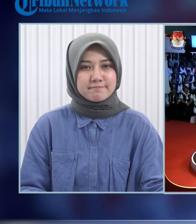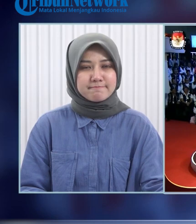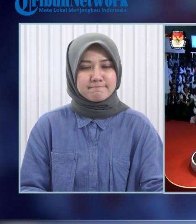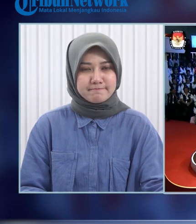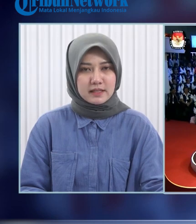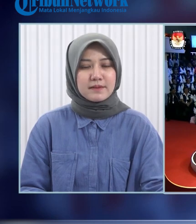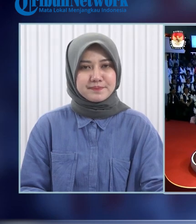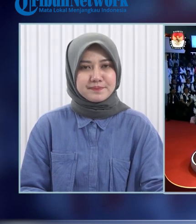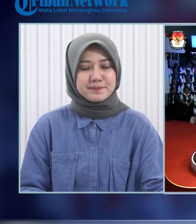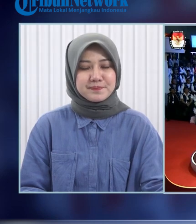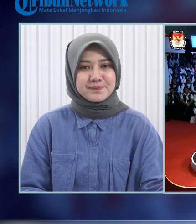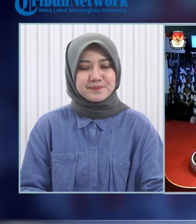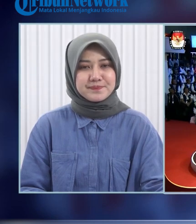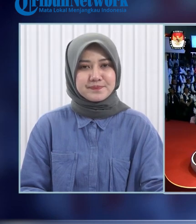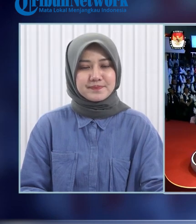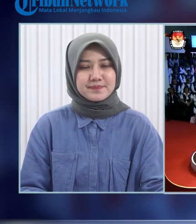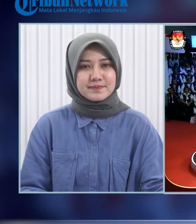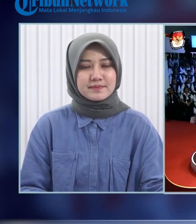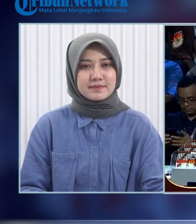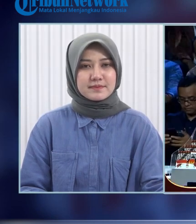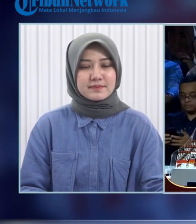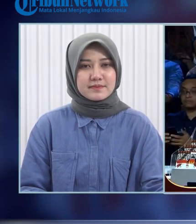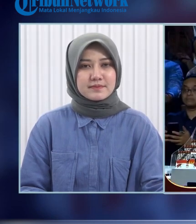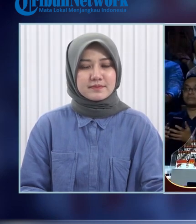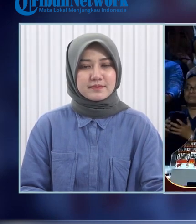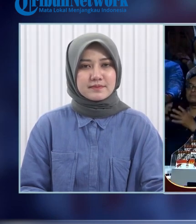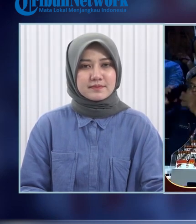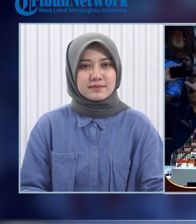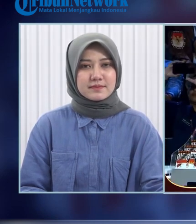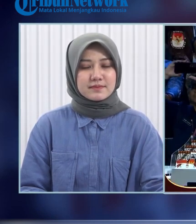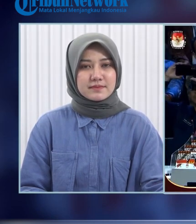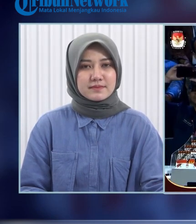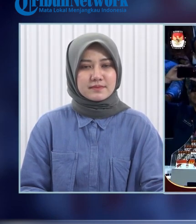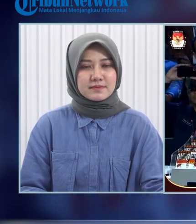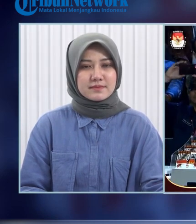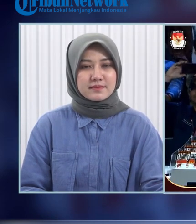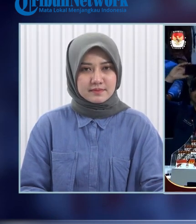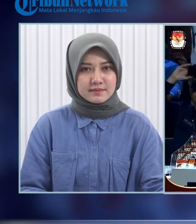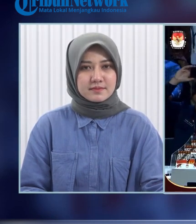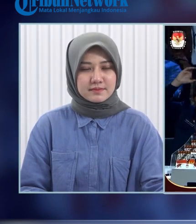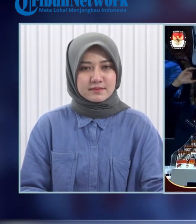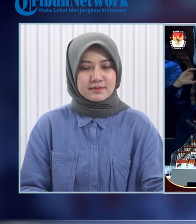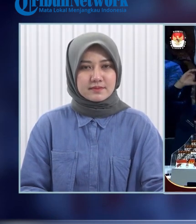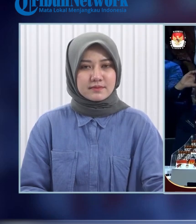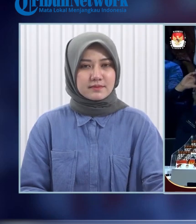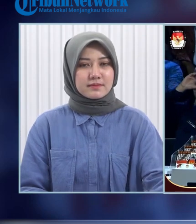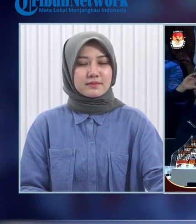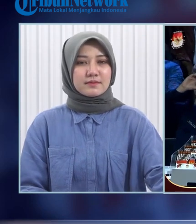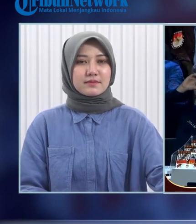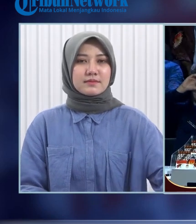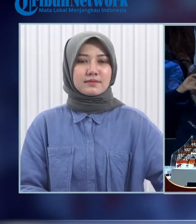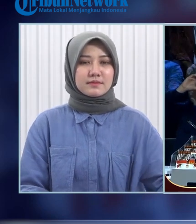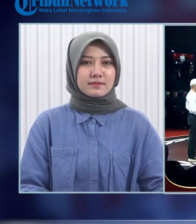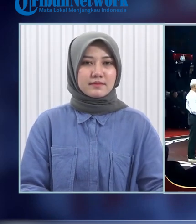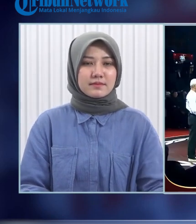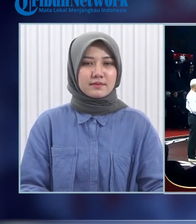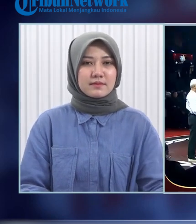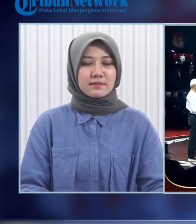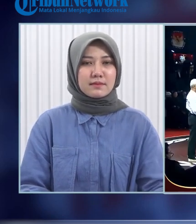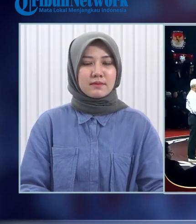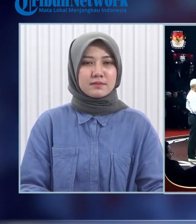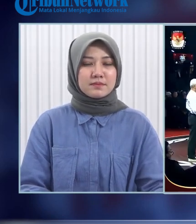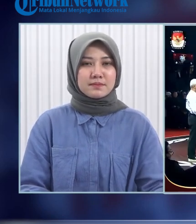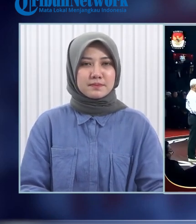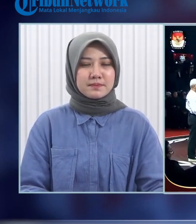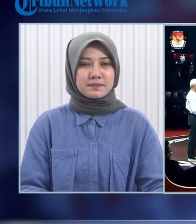melanjutkan. Jadi memang dia harus berbeda dan dia kemudian punya gap yang jelas antara calon katakan dengan